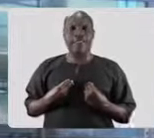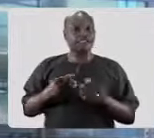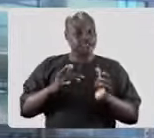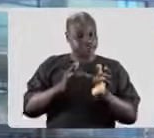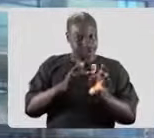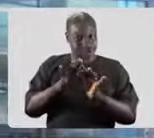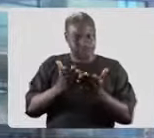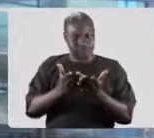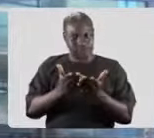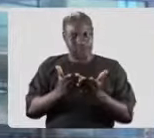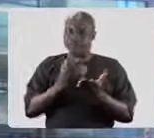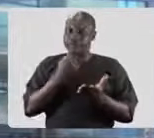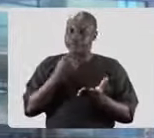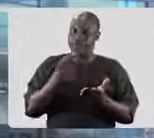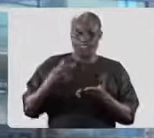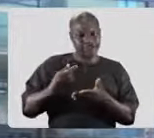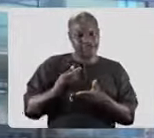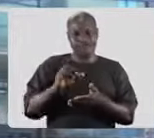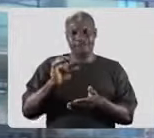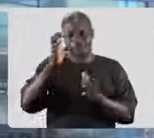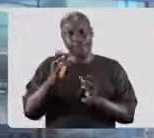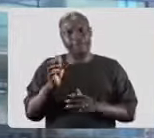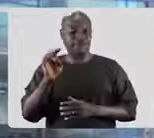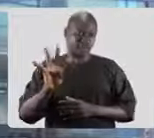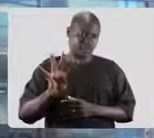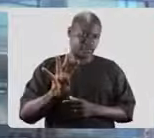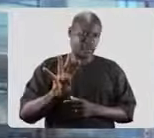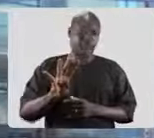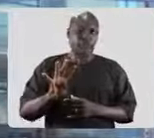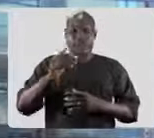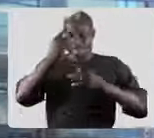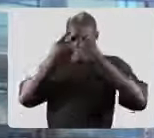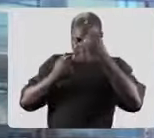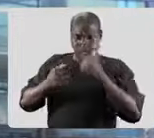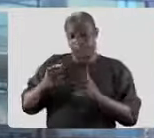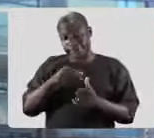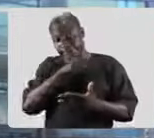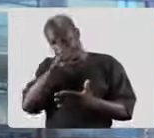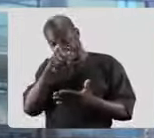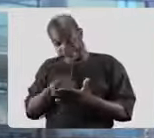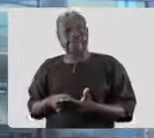Nya Bible ekache Genesis chapter 4. Eni se. Enam saa die we enti no